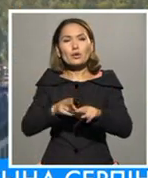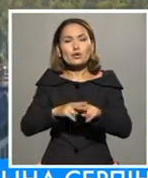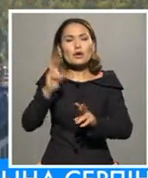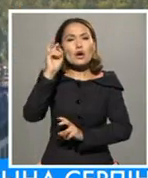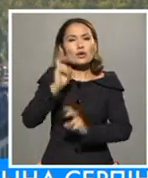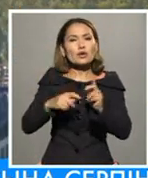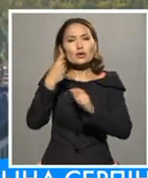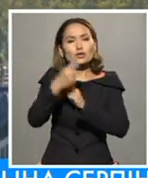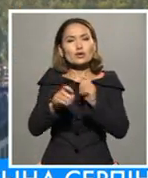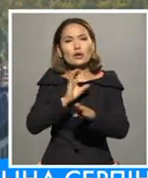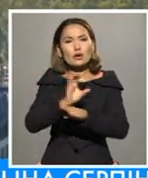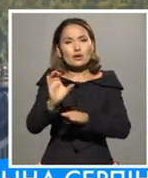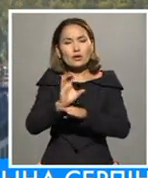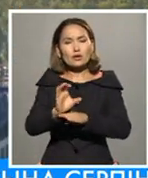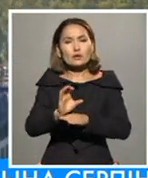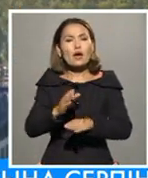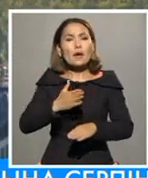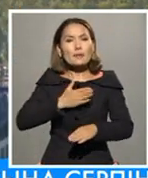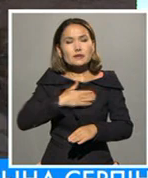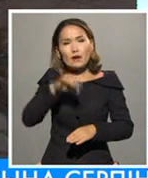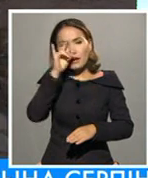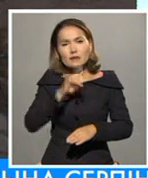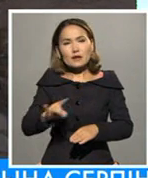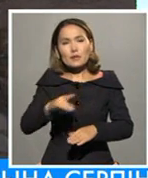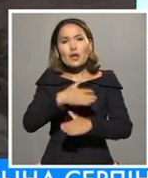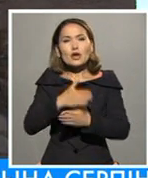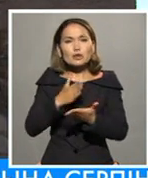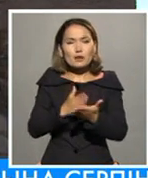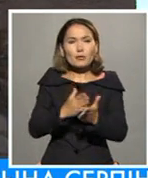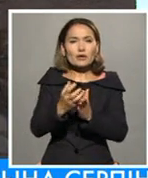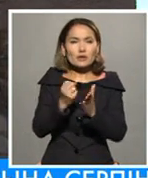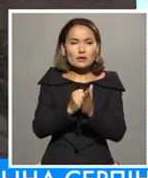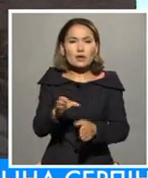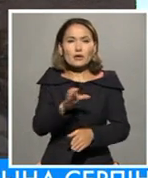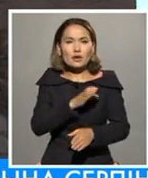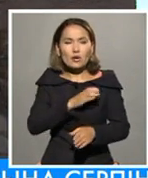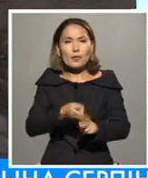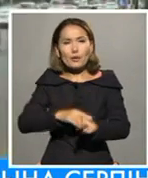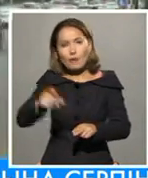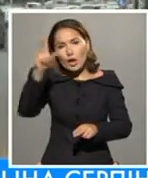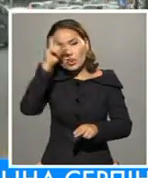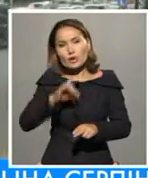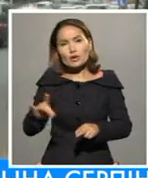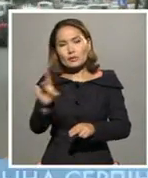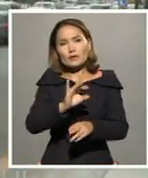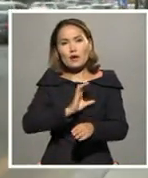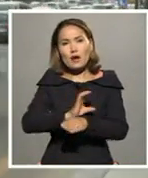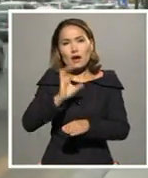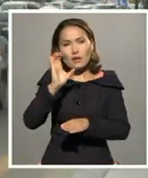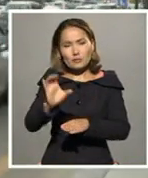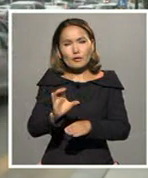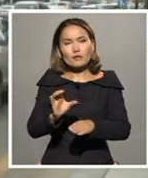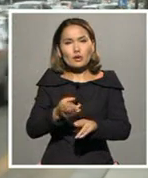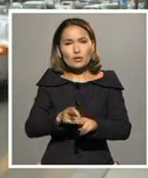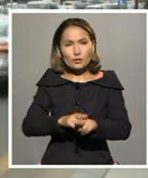алатындығында. Түркиялық бидайға мұқтаж ел, ал Қазақстан әлемдегі ірі астық экспорттайтын мемлекеттердің қатарында. Түркияны кедендік одаққа алу